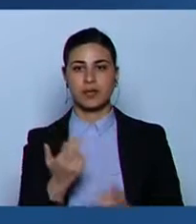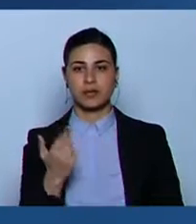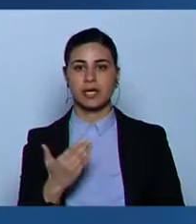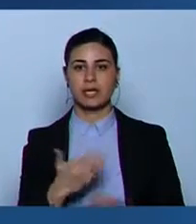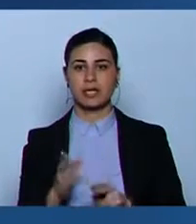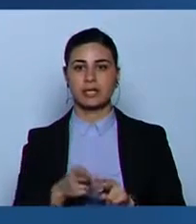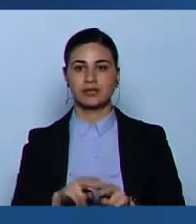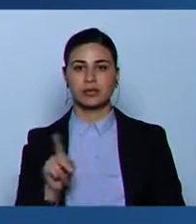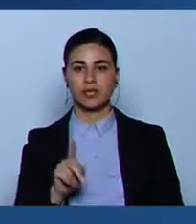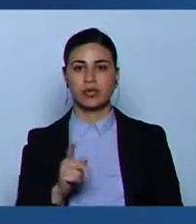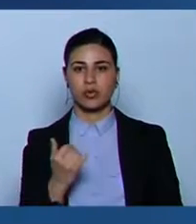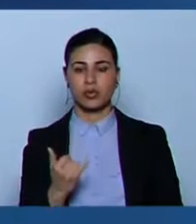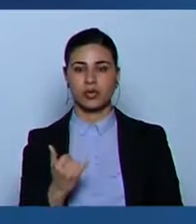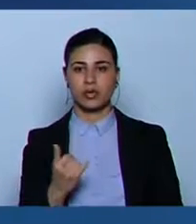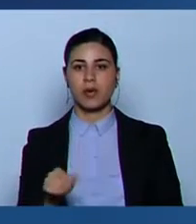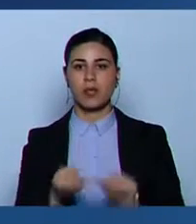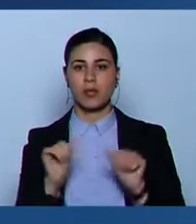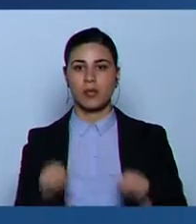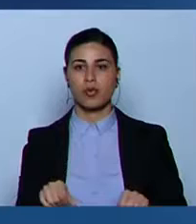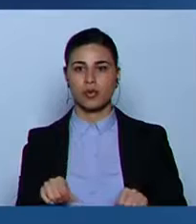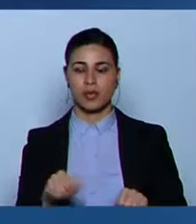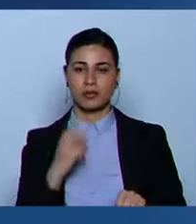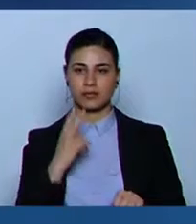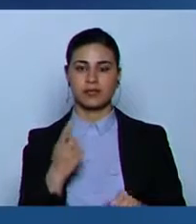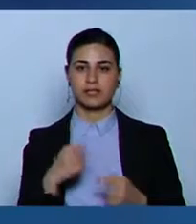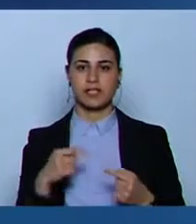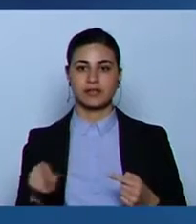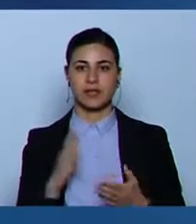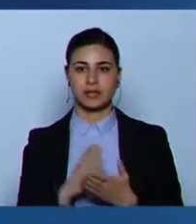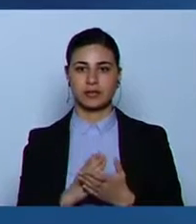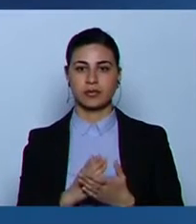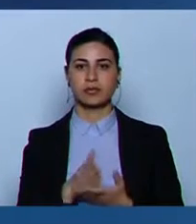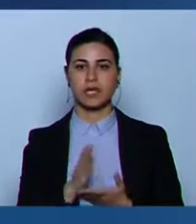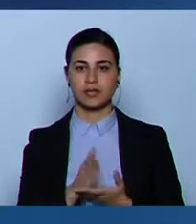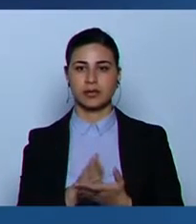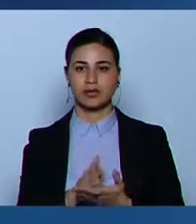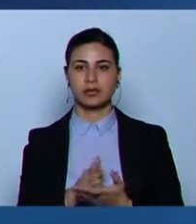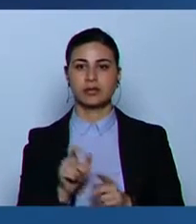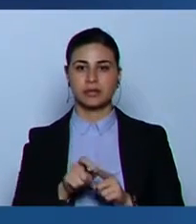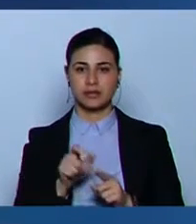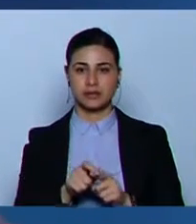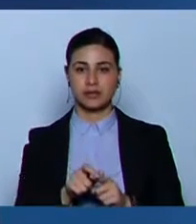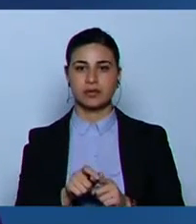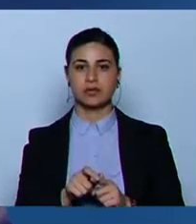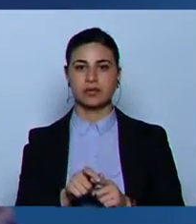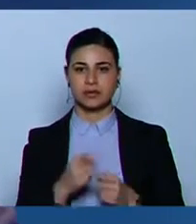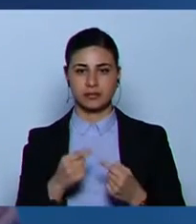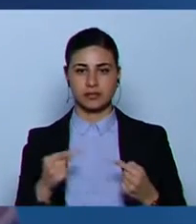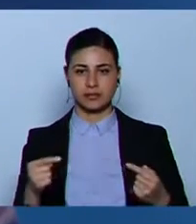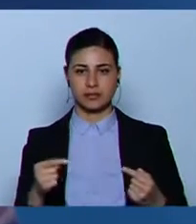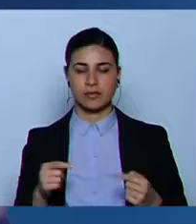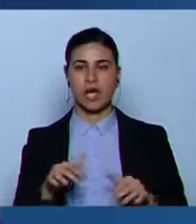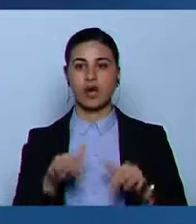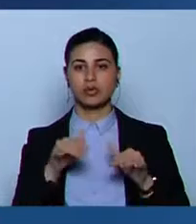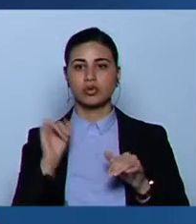გარდა იმისა, რომელიც ახლა ფორმასაც, მე სხვადასხვა ფორმა არსებობს, არსებობს სლენგი, არსებობს არგო და ასე შემდეგ,